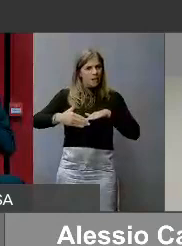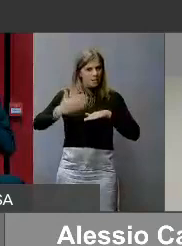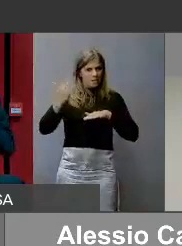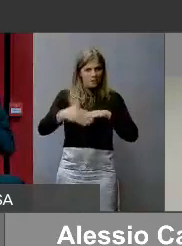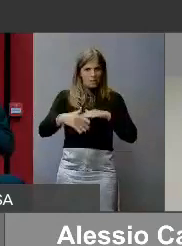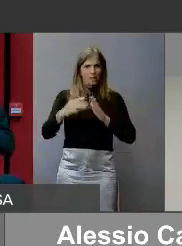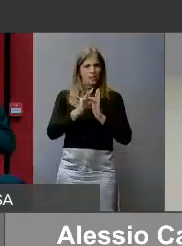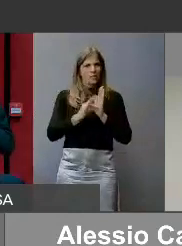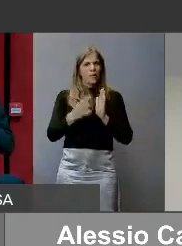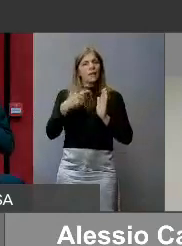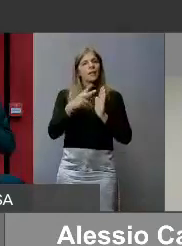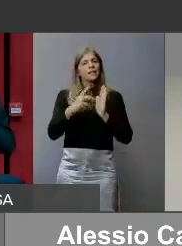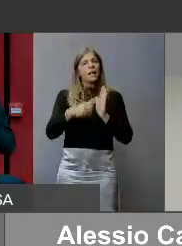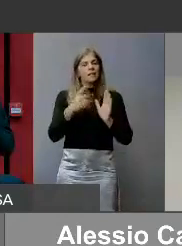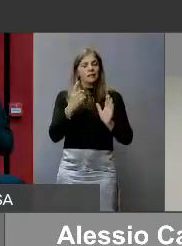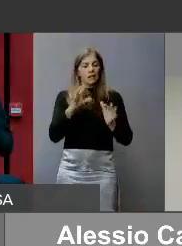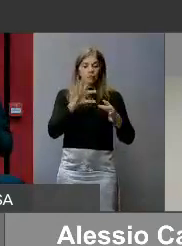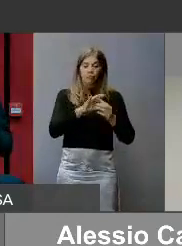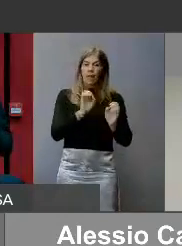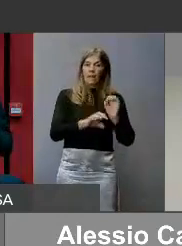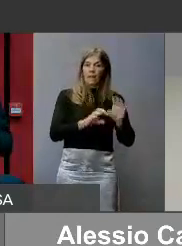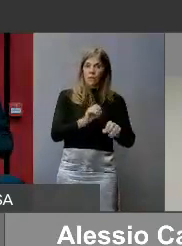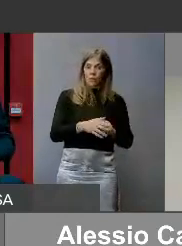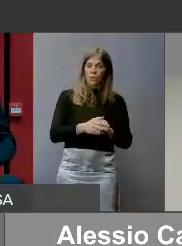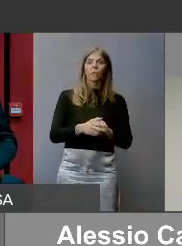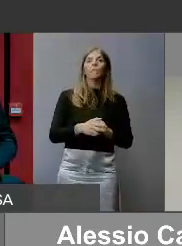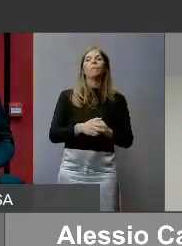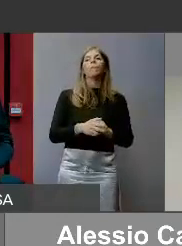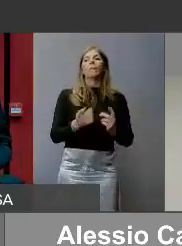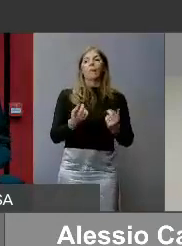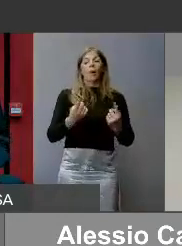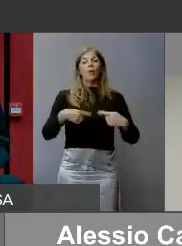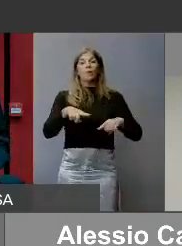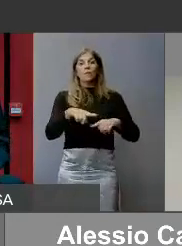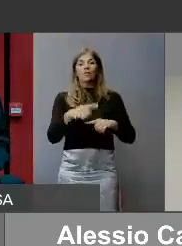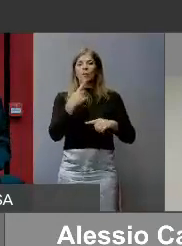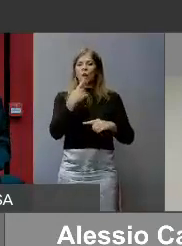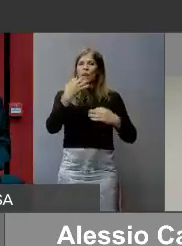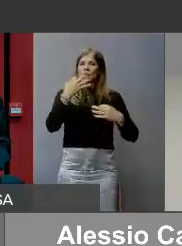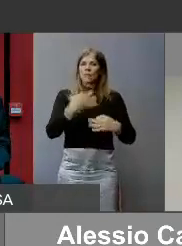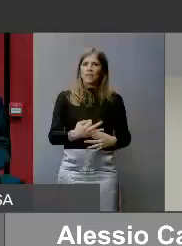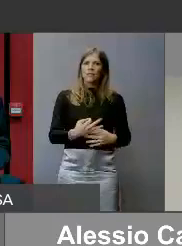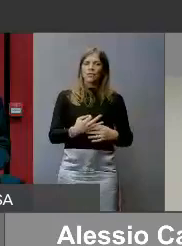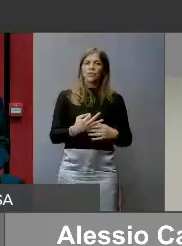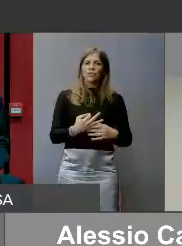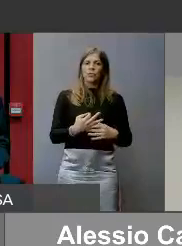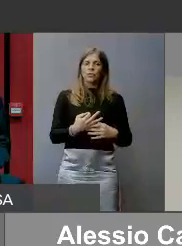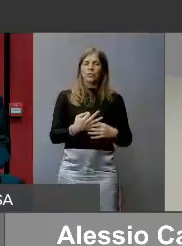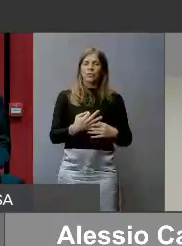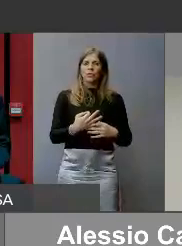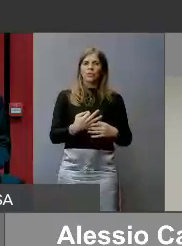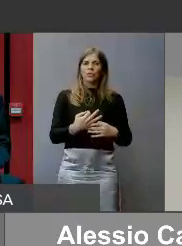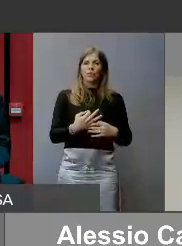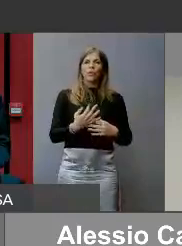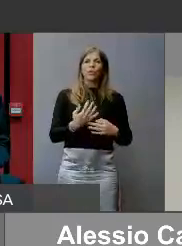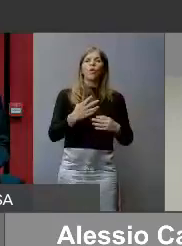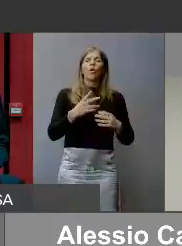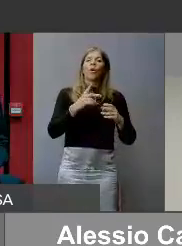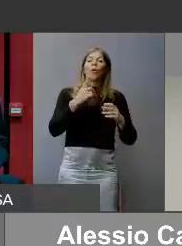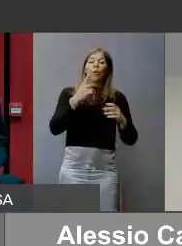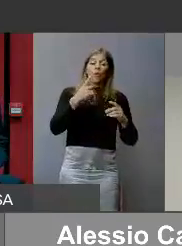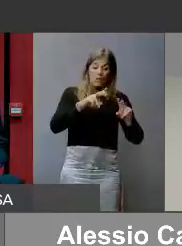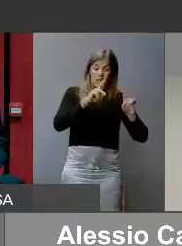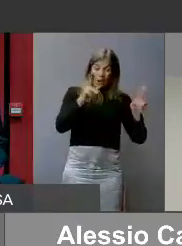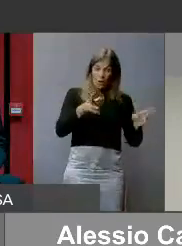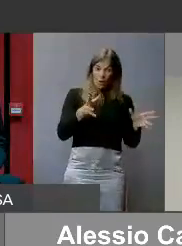sui rifiuti tale provvedimento il consiglio ha stabilito che il versamento a titolo di acconto tali 2021 per le utenze non domestiche